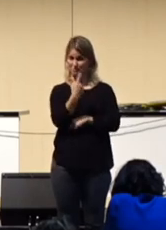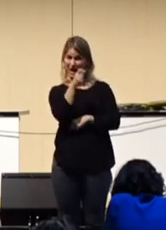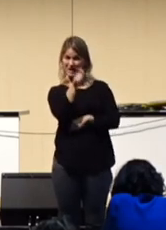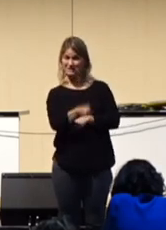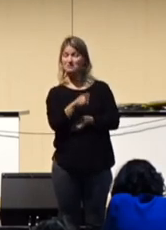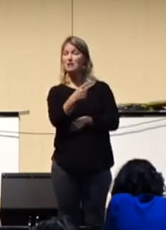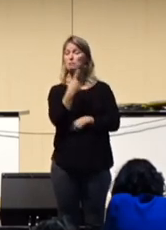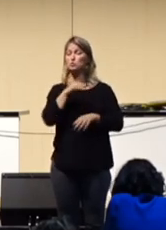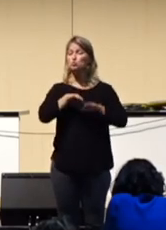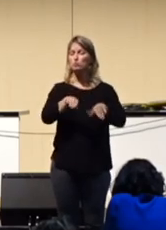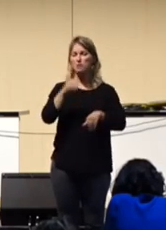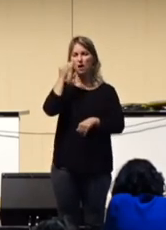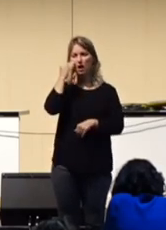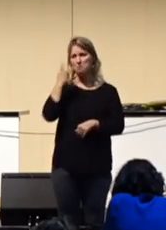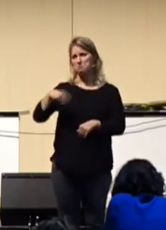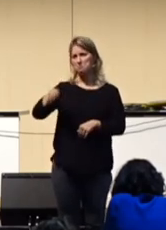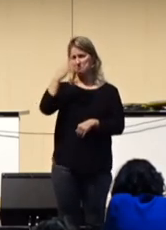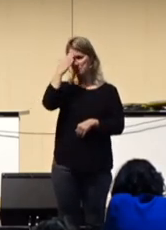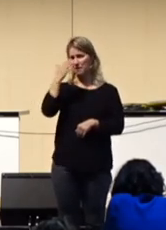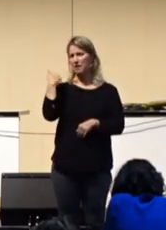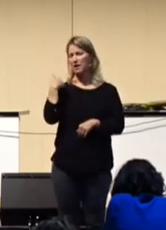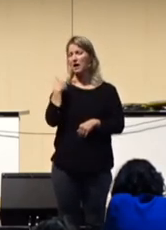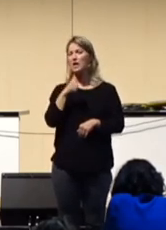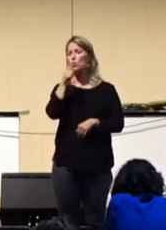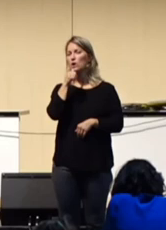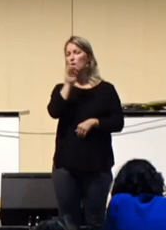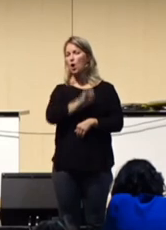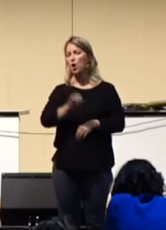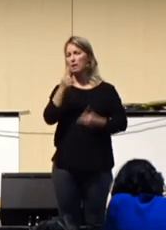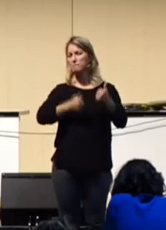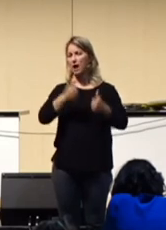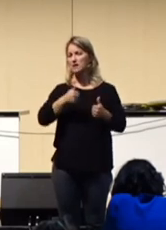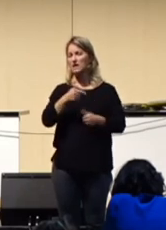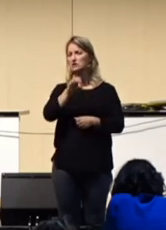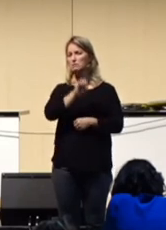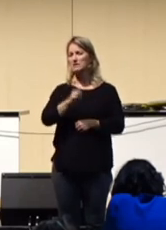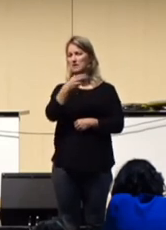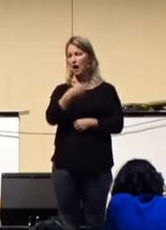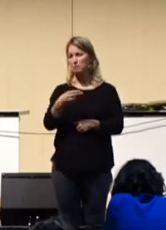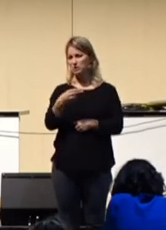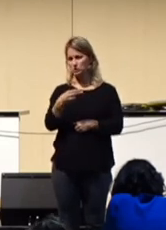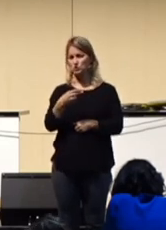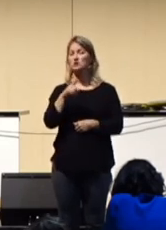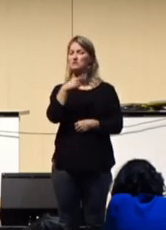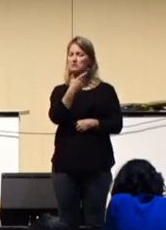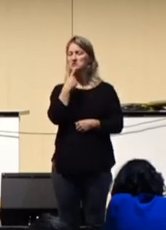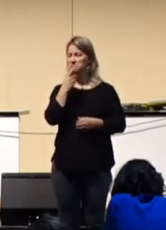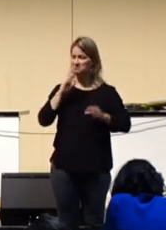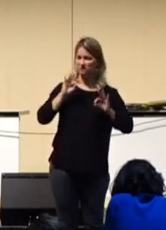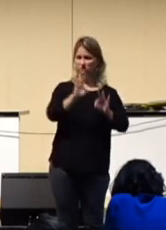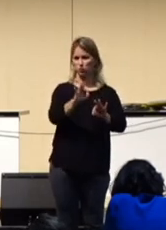einen Schwimmlehrer, den kennen Sie vielleicht auch alle, ist der ehemalige Jugend-Europameister im Schwimmen, Sebastian Halgasch gewesen, der sich da ein Zeug gelegt